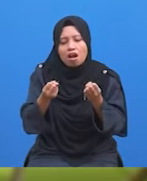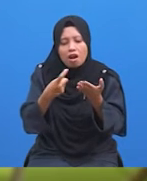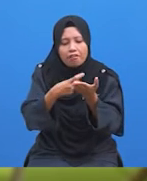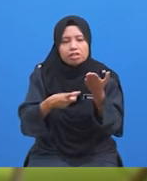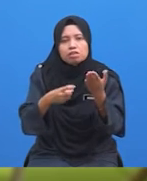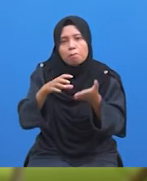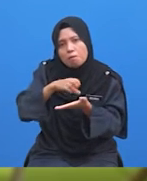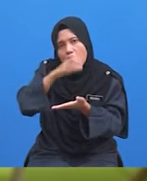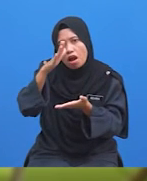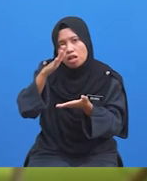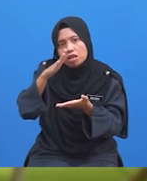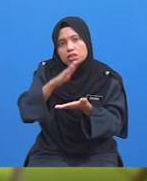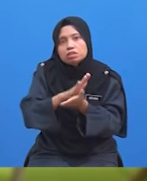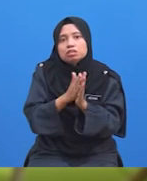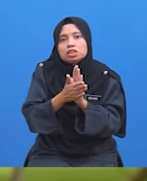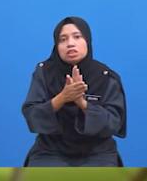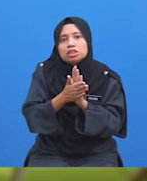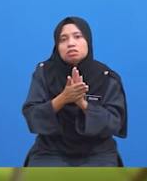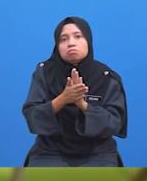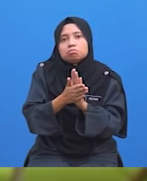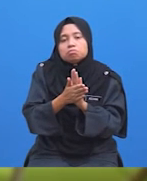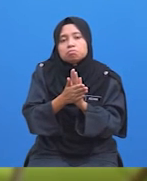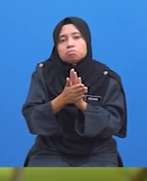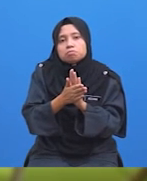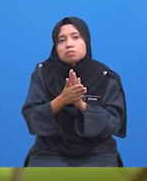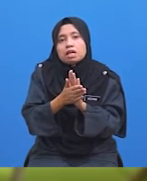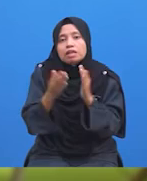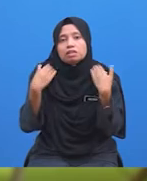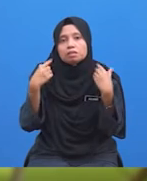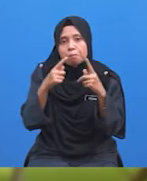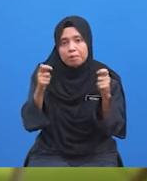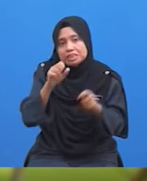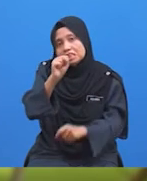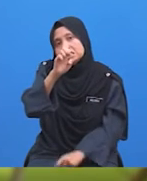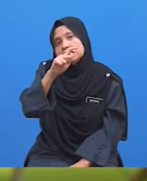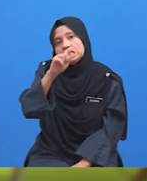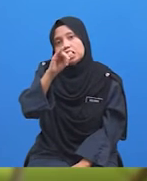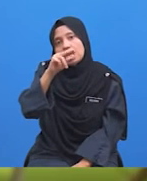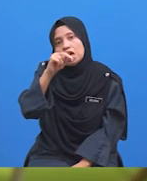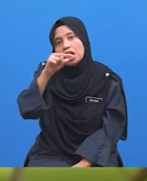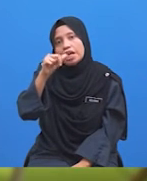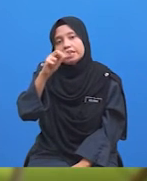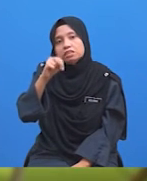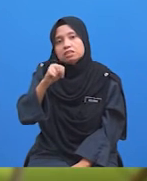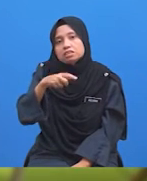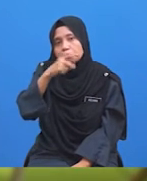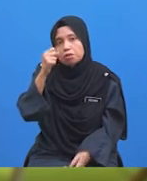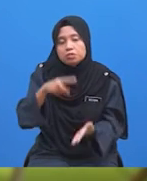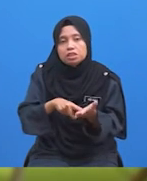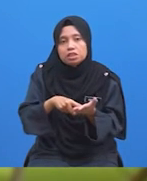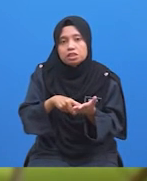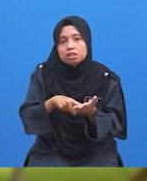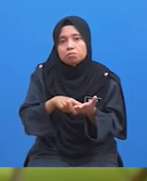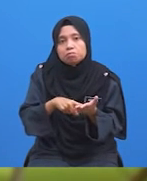Bandar menyebabkan wujudnya kawasan petempatan setinggan hal ini berlaku kerana golongan